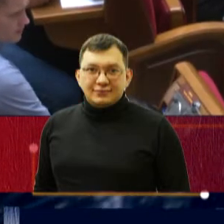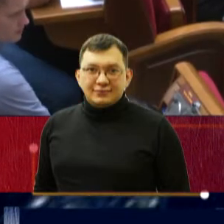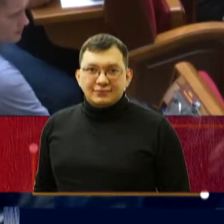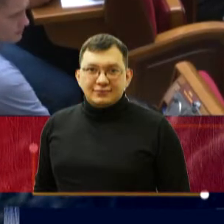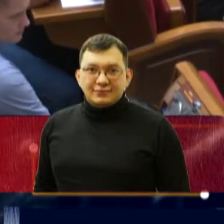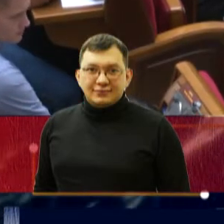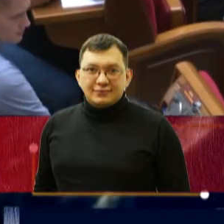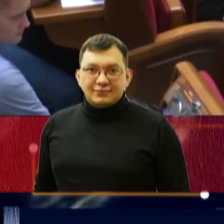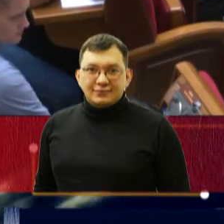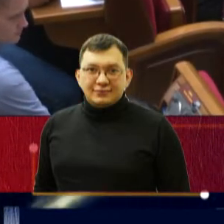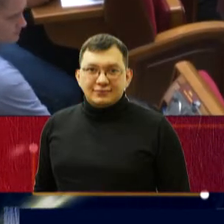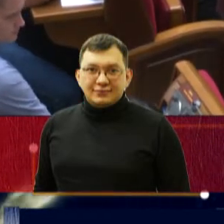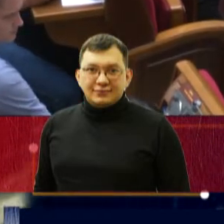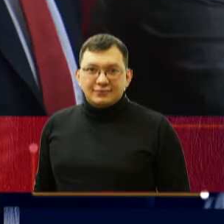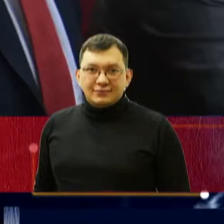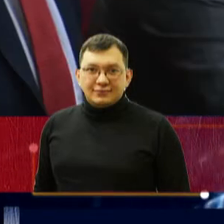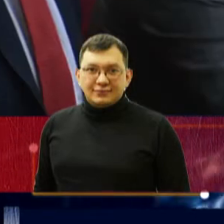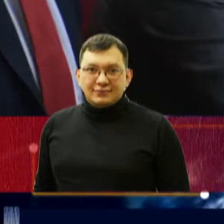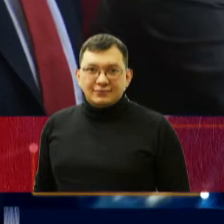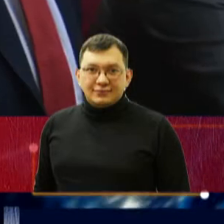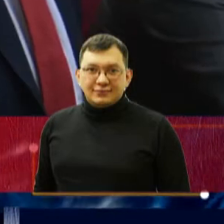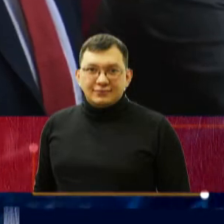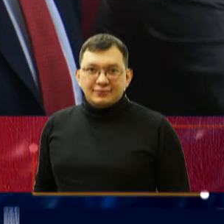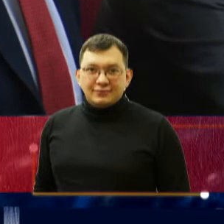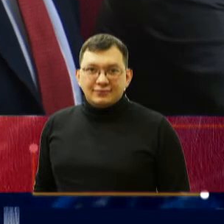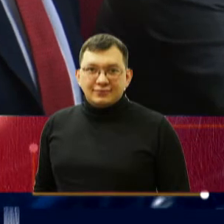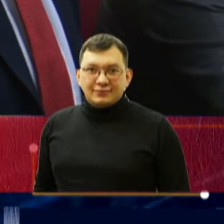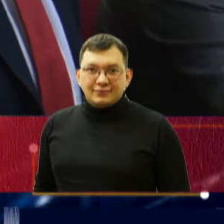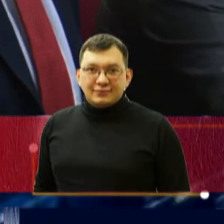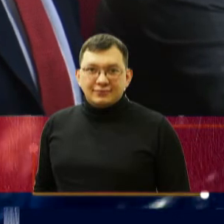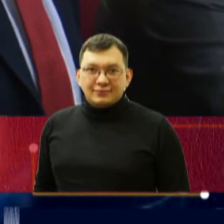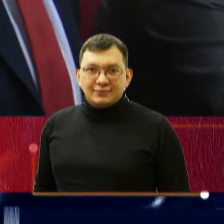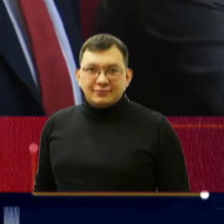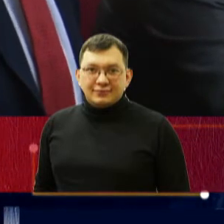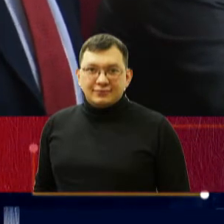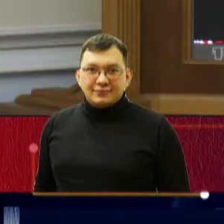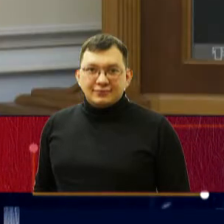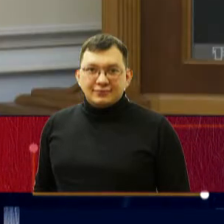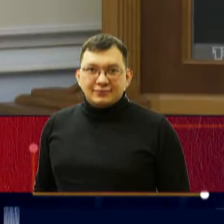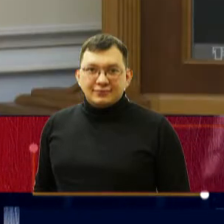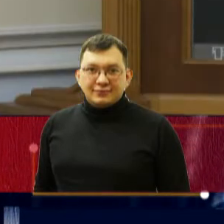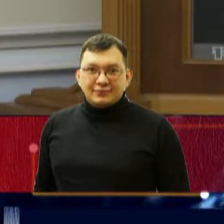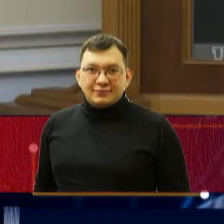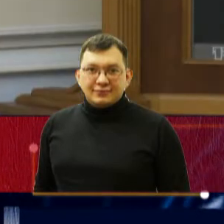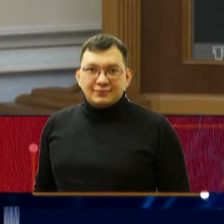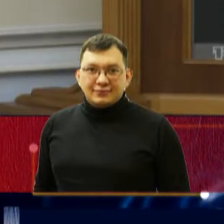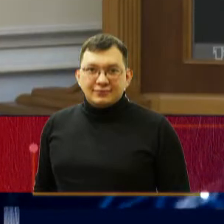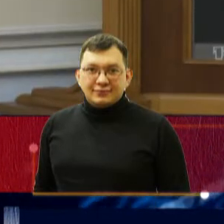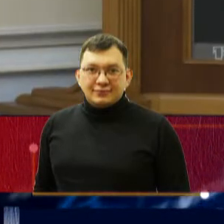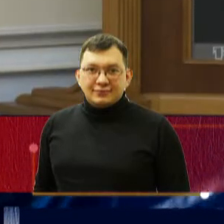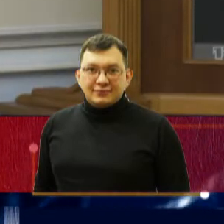забезпечення контролю, да, і не дозволяють для того, щоб не дозволяти нечесним членам комісії використовувати цей бюлетень